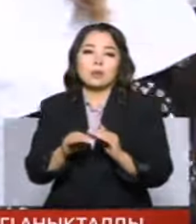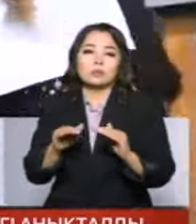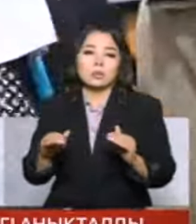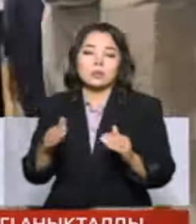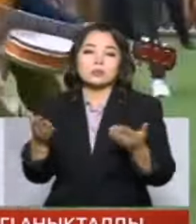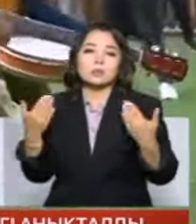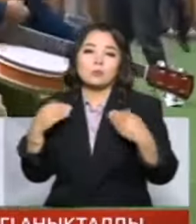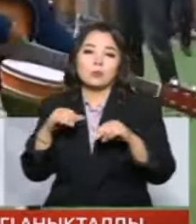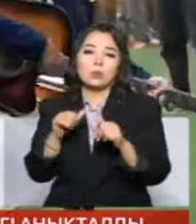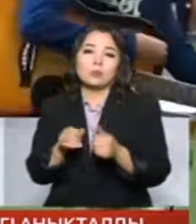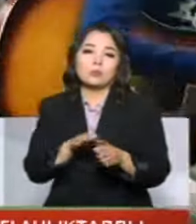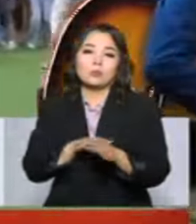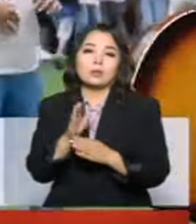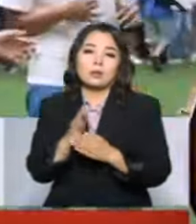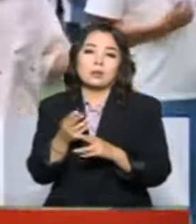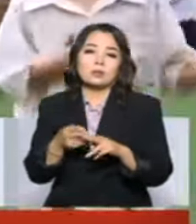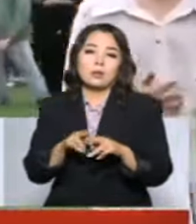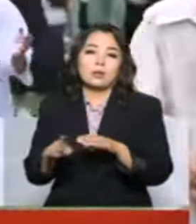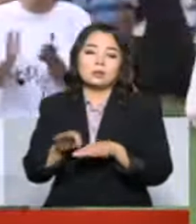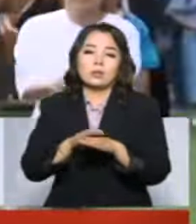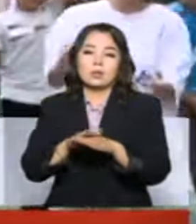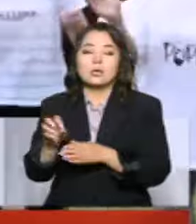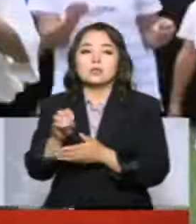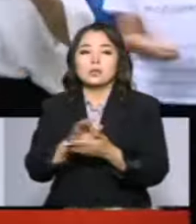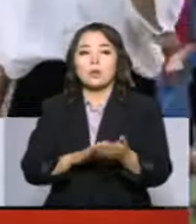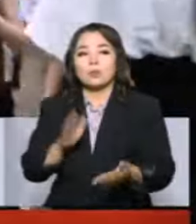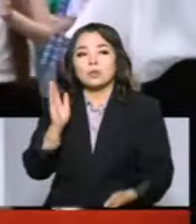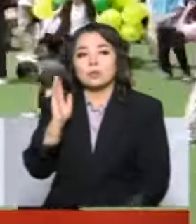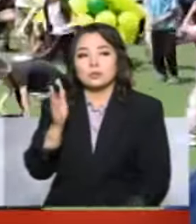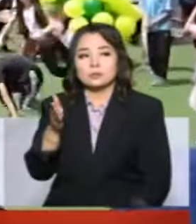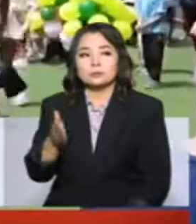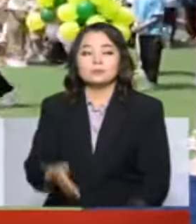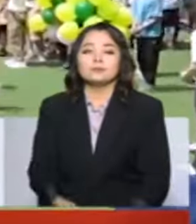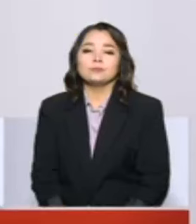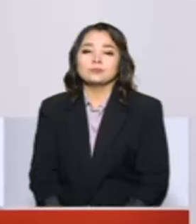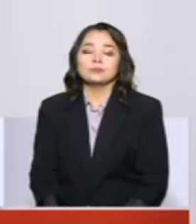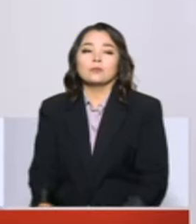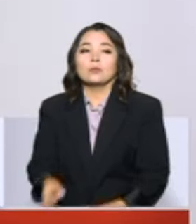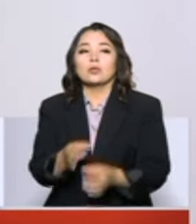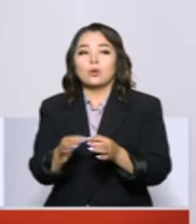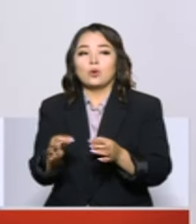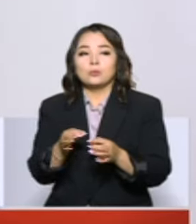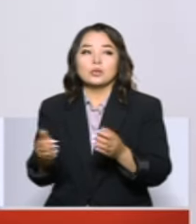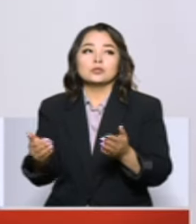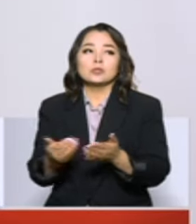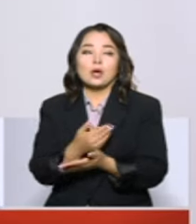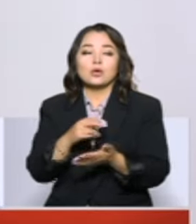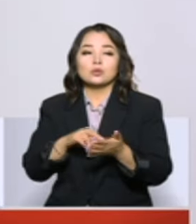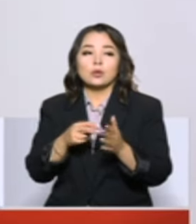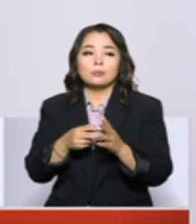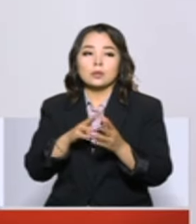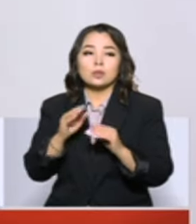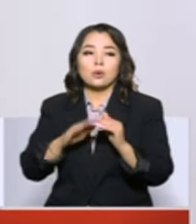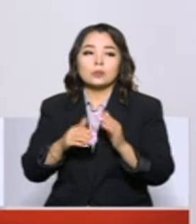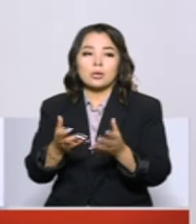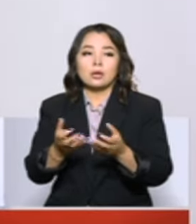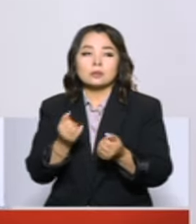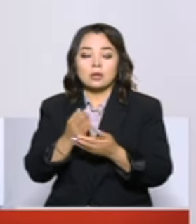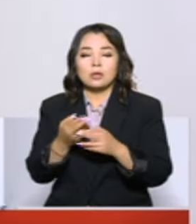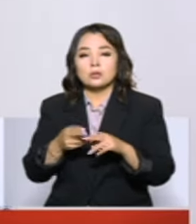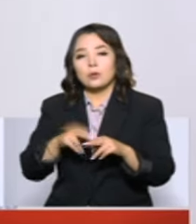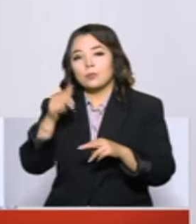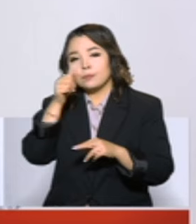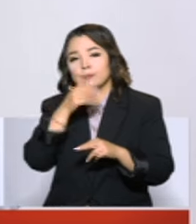демалыс ұйымдастырылды. Бұл шаралар әлі де жалғасады. Облыста жаңа жоба қолға алынған болатын. Биылғы